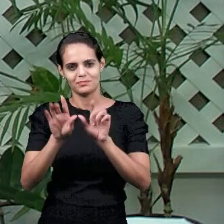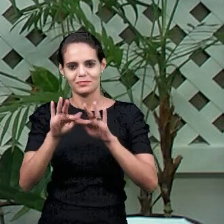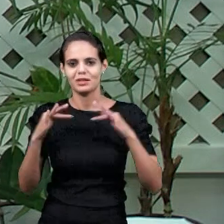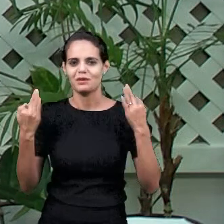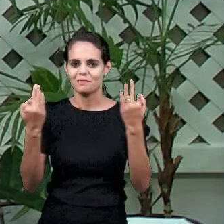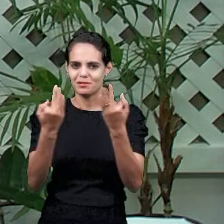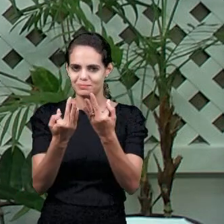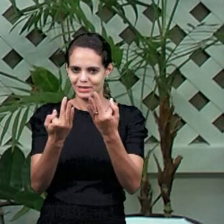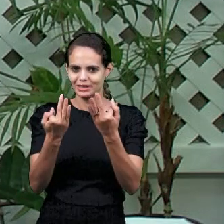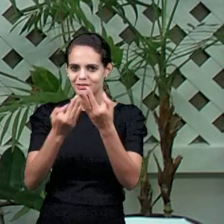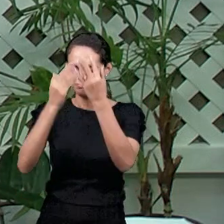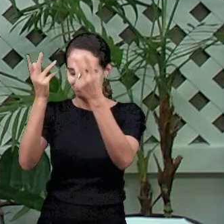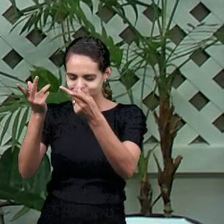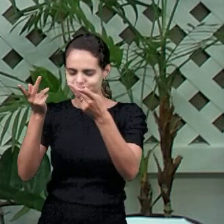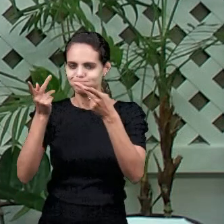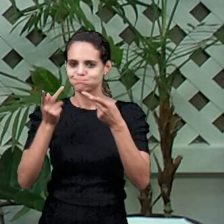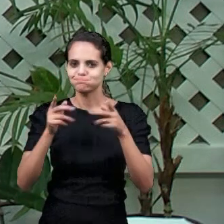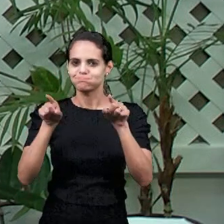en disant,